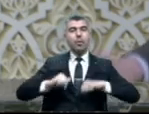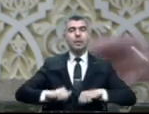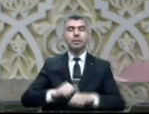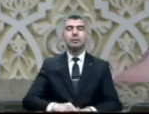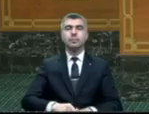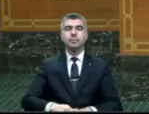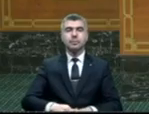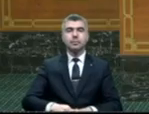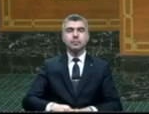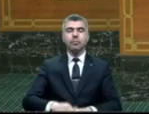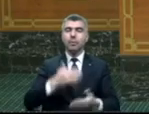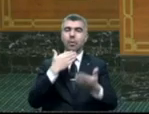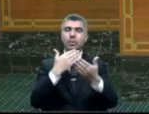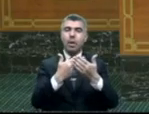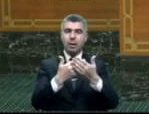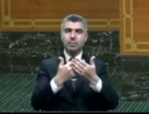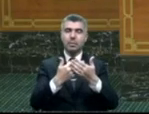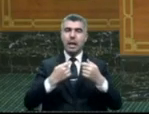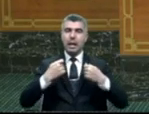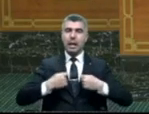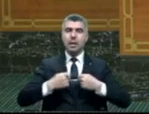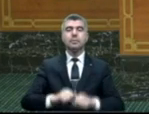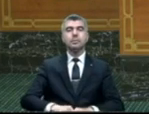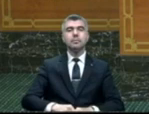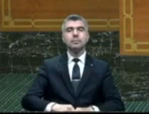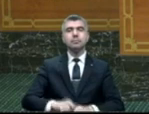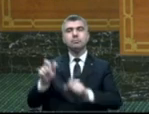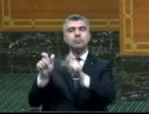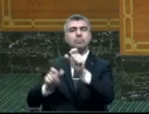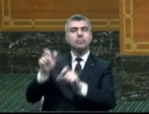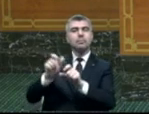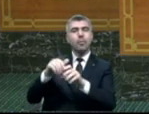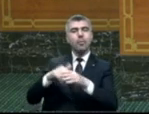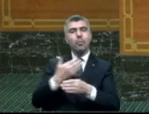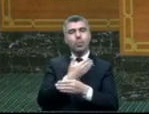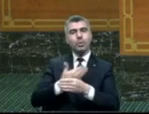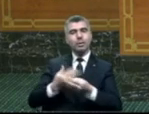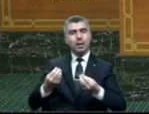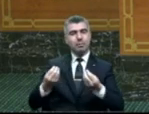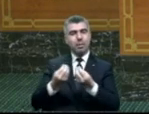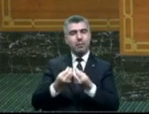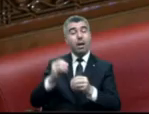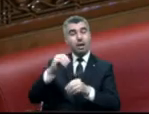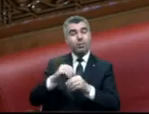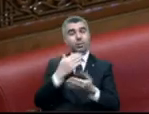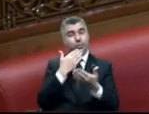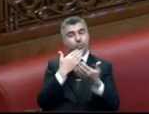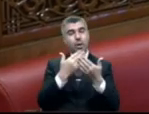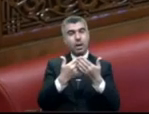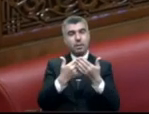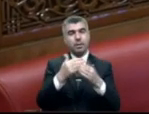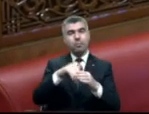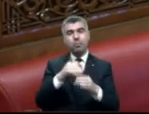السيدة الوزيرة. شكرا السيد الرئيس المحترم والسيدات والسادة المستشار المحترمون، وأشكركم